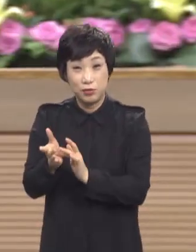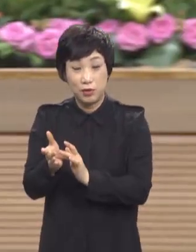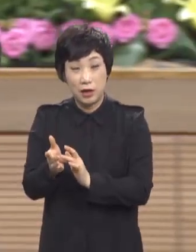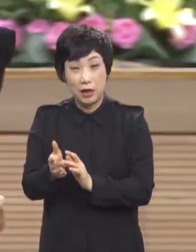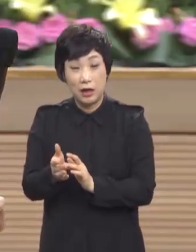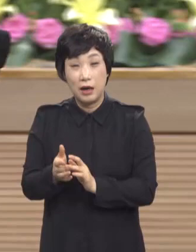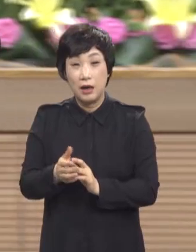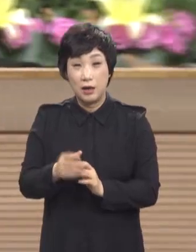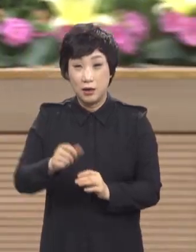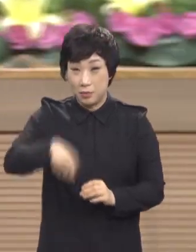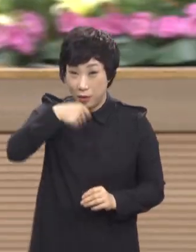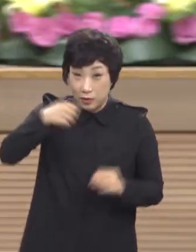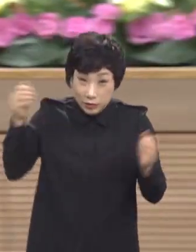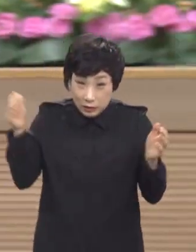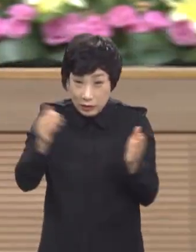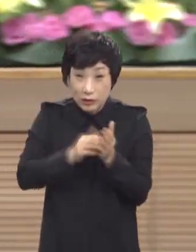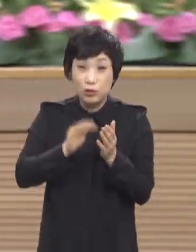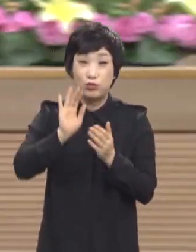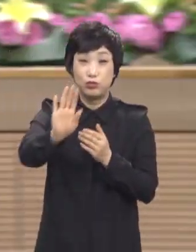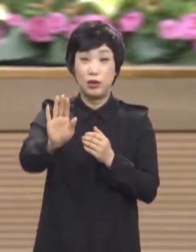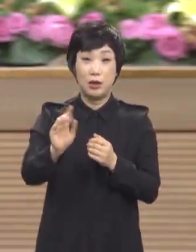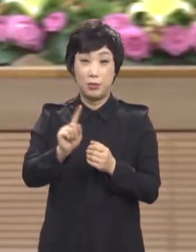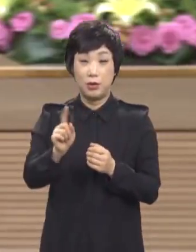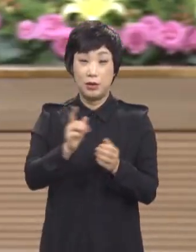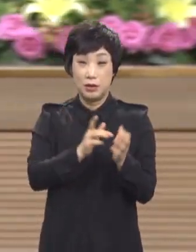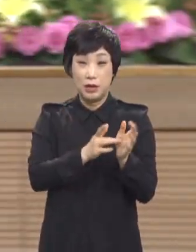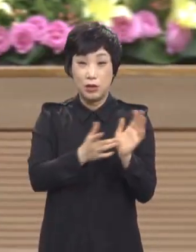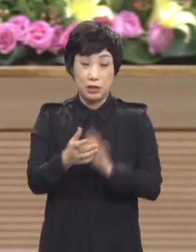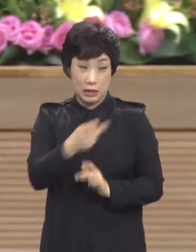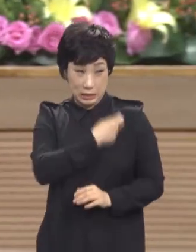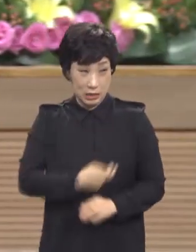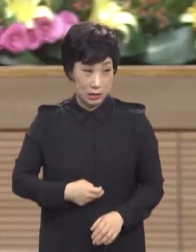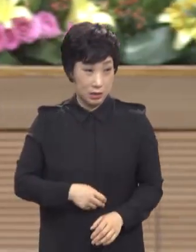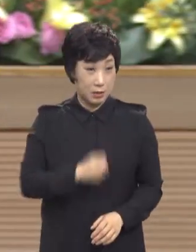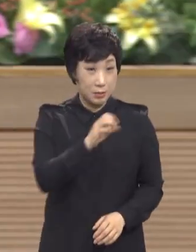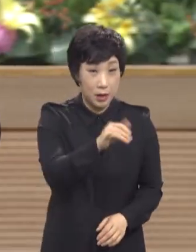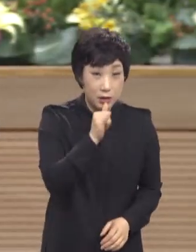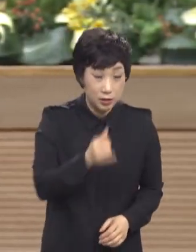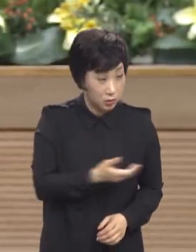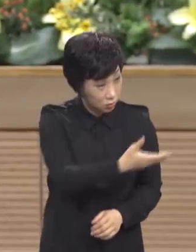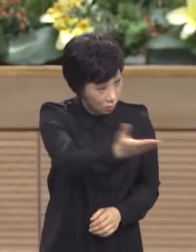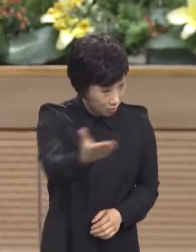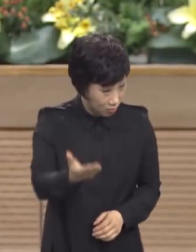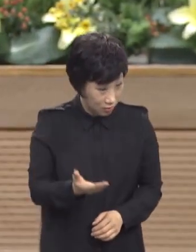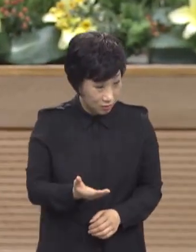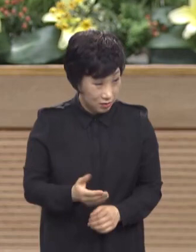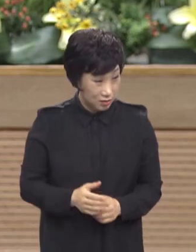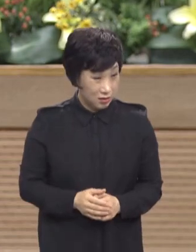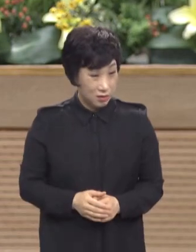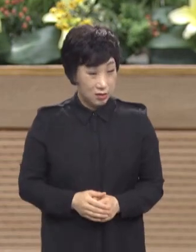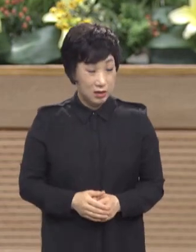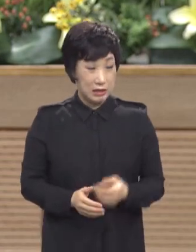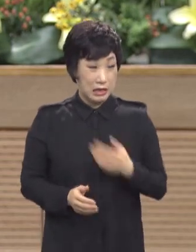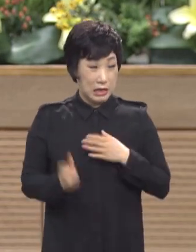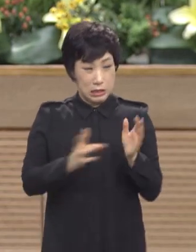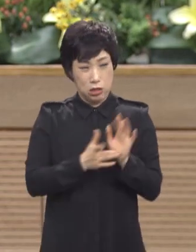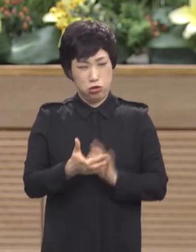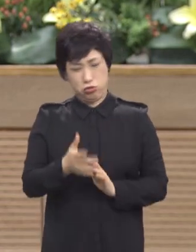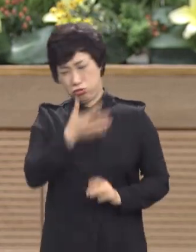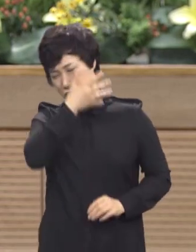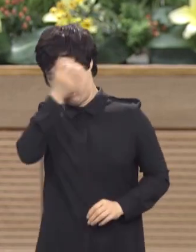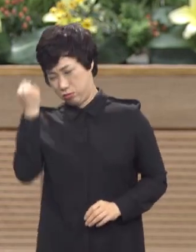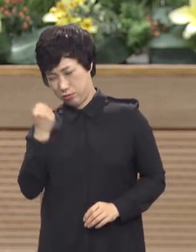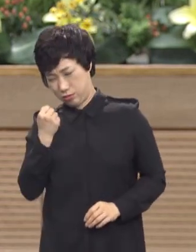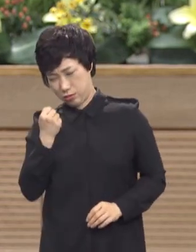저녁 만찬을 마친 후에 제자들에게 말해요. 너들 나를 버릴